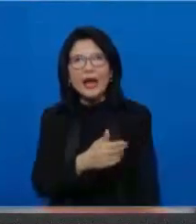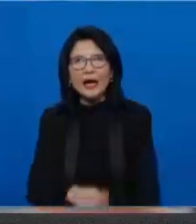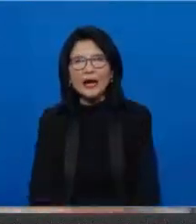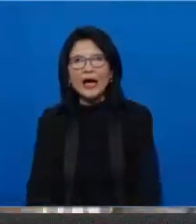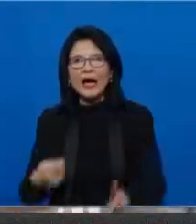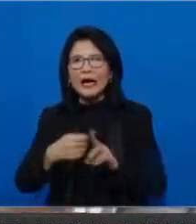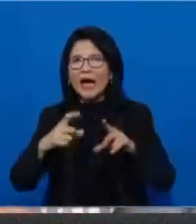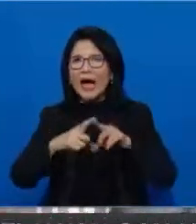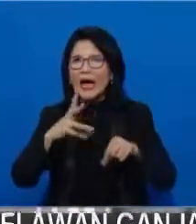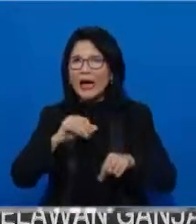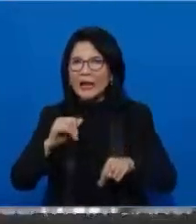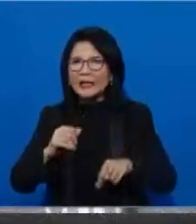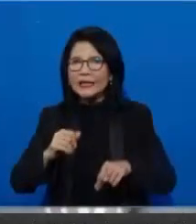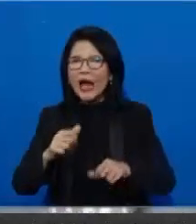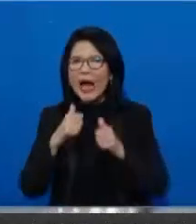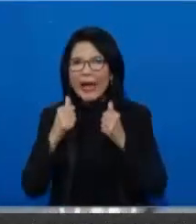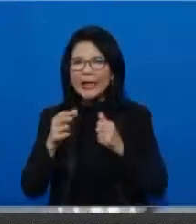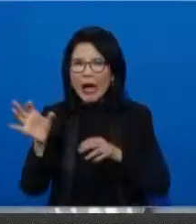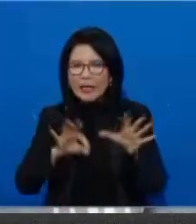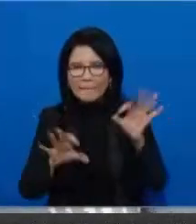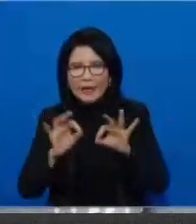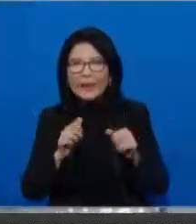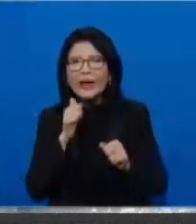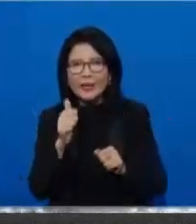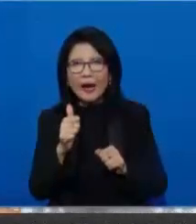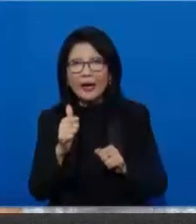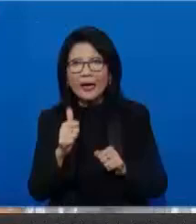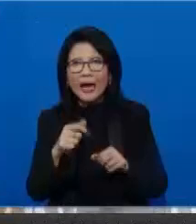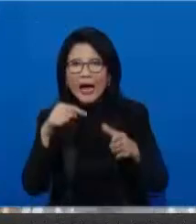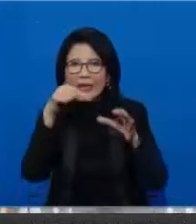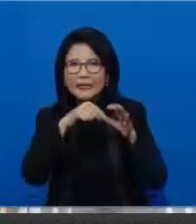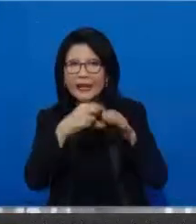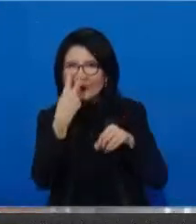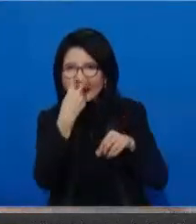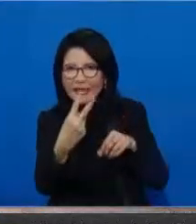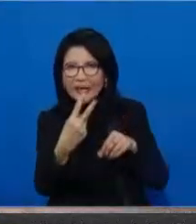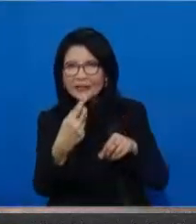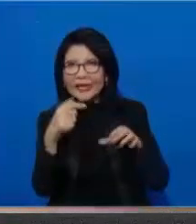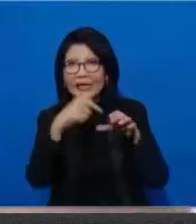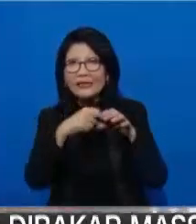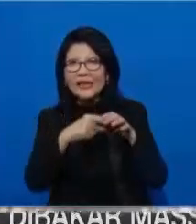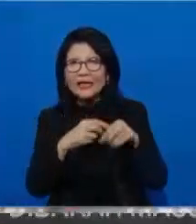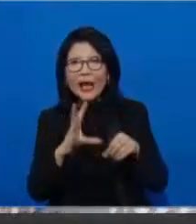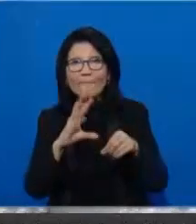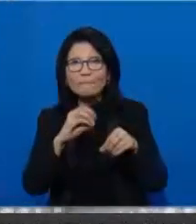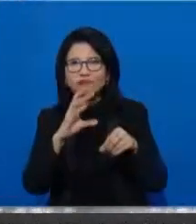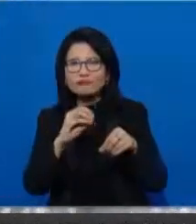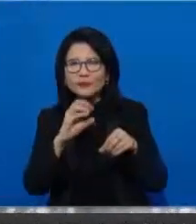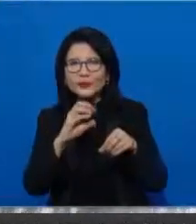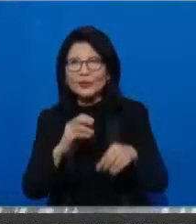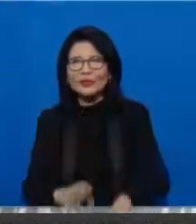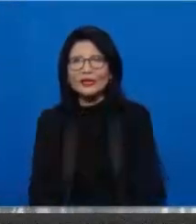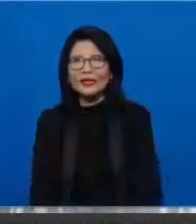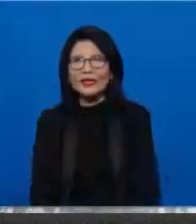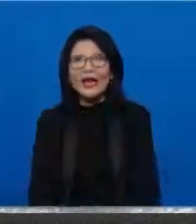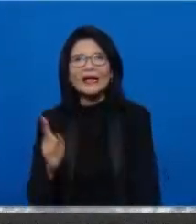Karinya juga kuat banget rempahnya. Terus dalamnya bisa dilihat isinya benar-benar bouncy. Dan ini